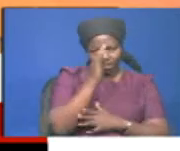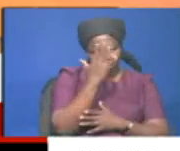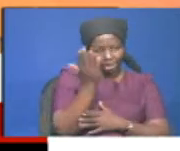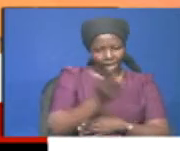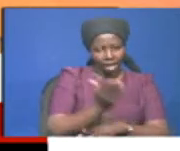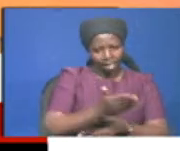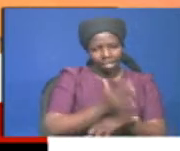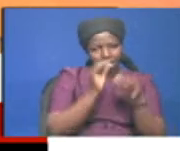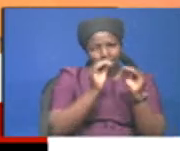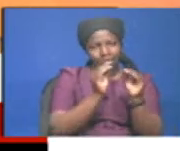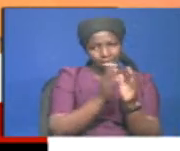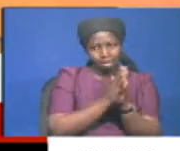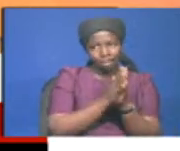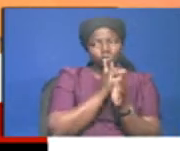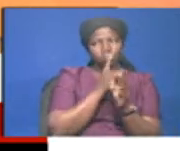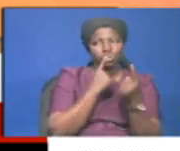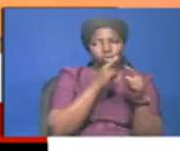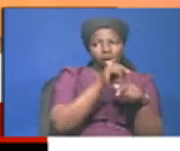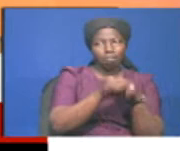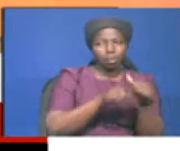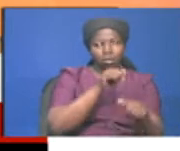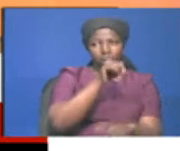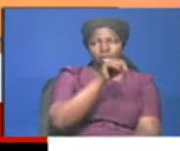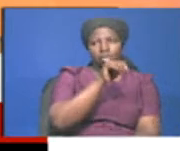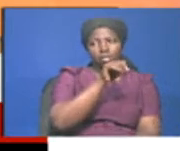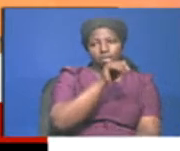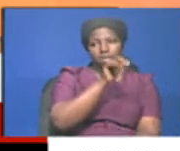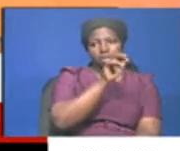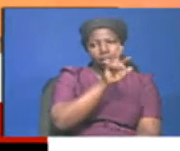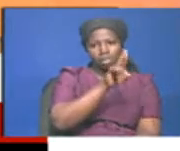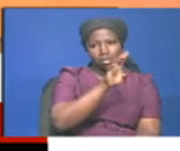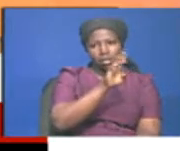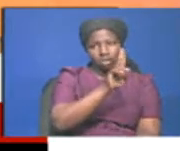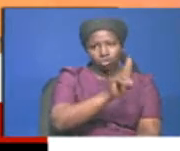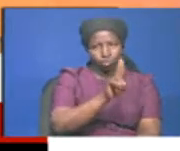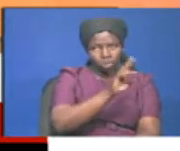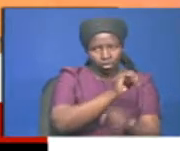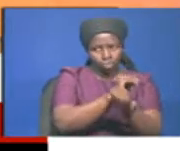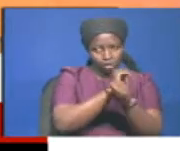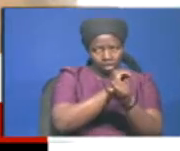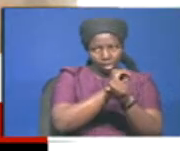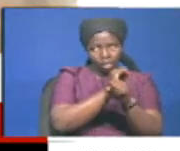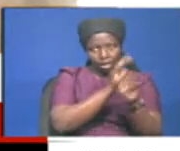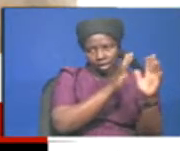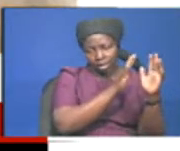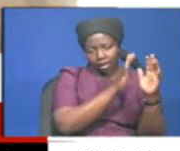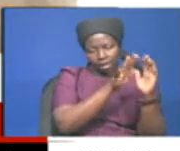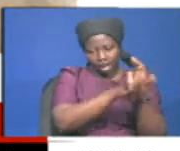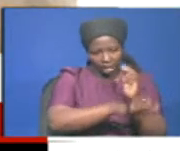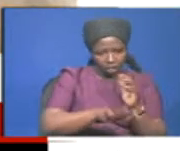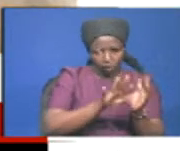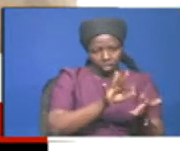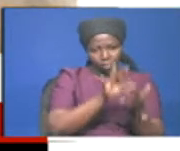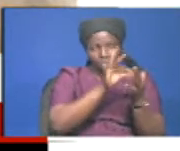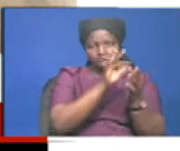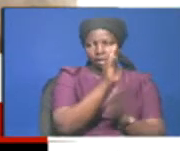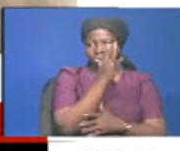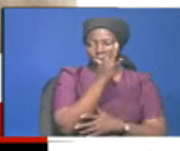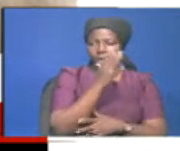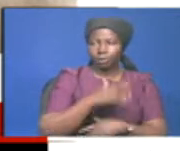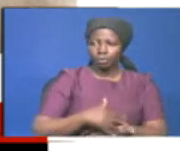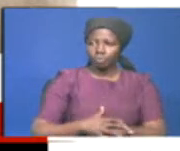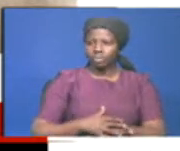umuhimu wa ile recycling katika kuokoa mazingira yetu, hasa miti. Umuhimu